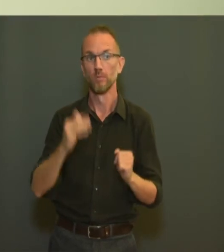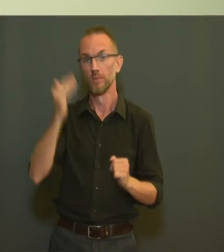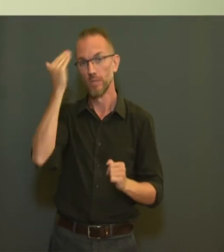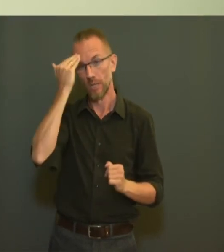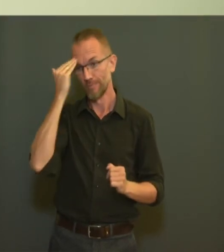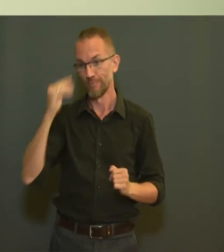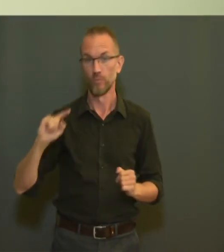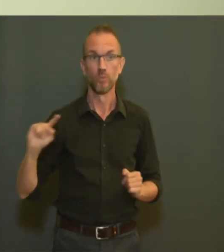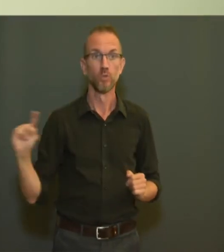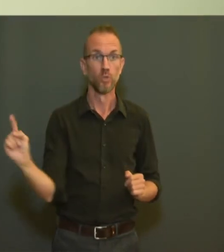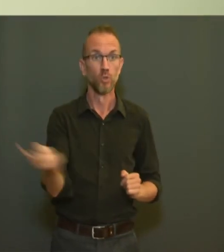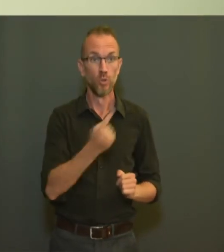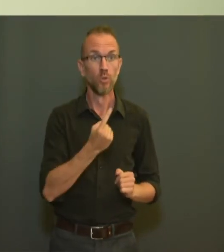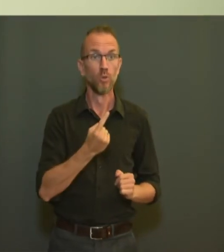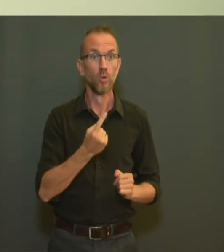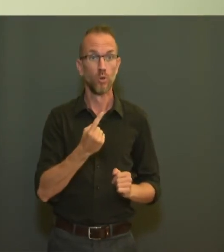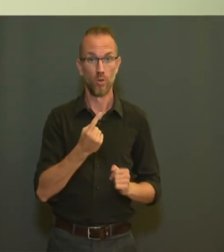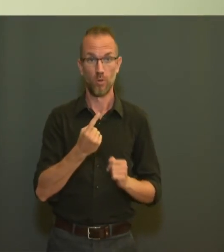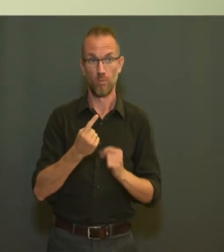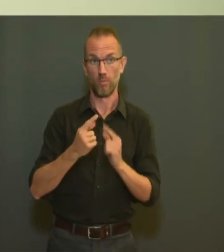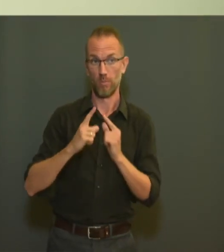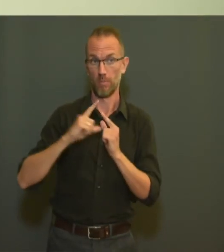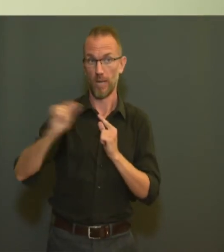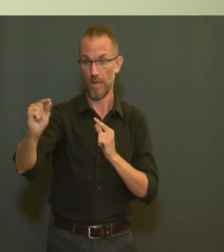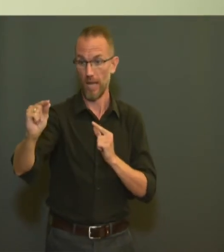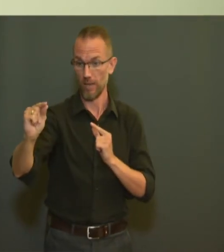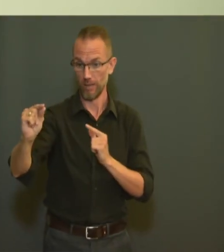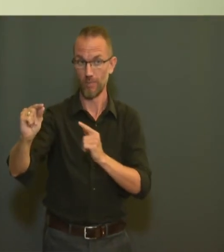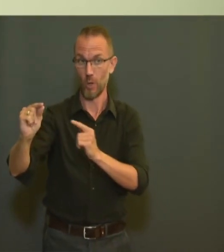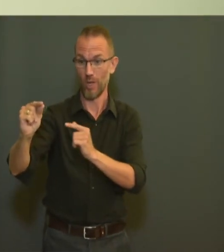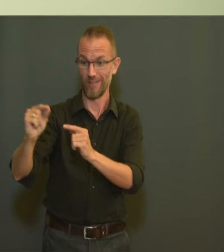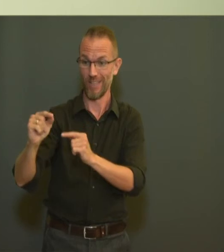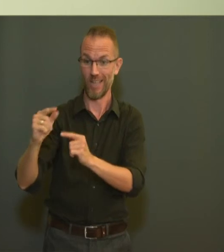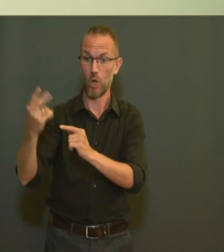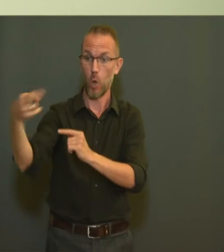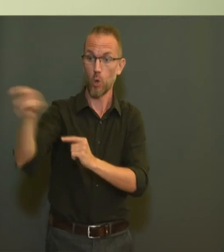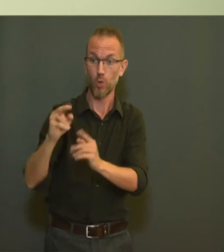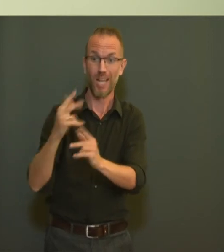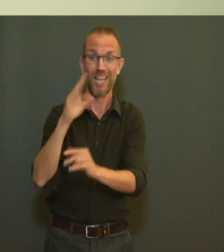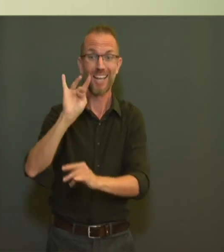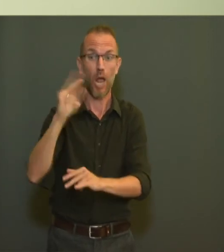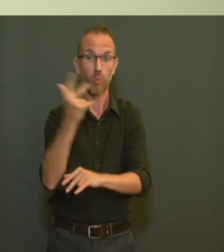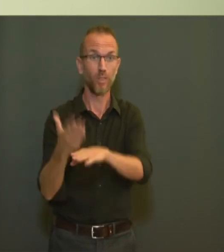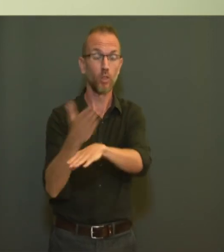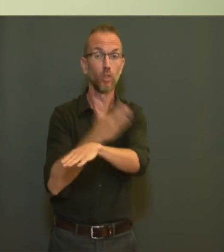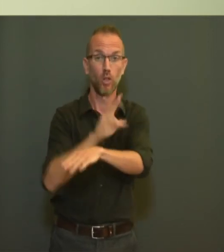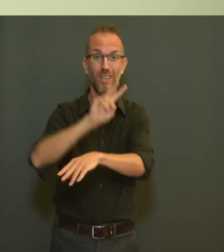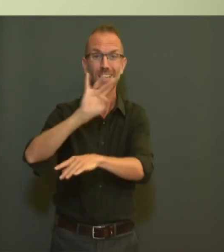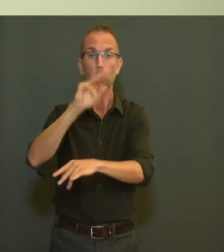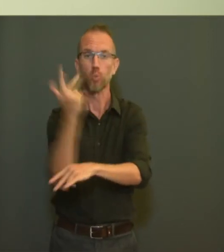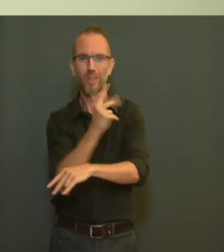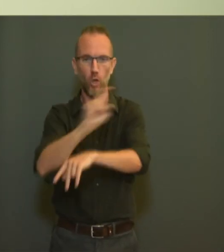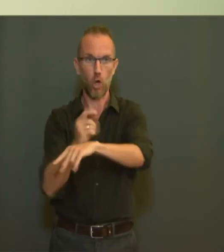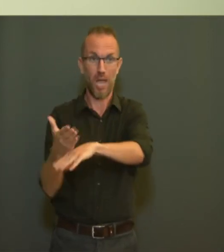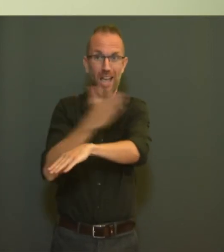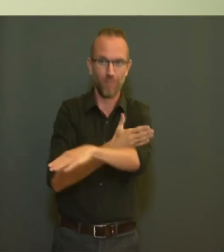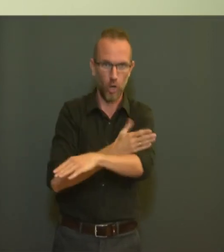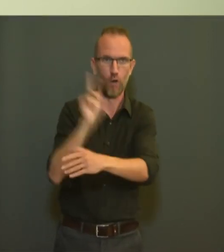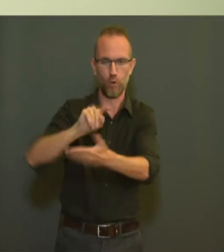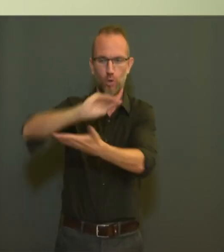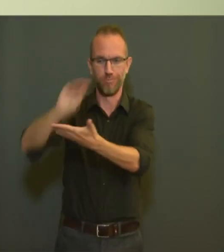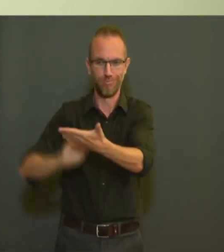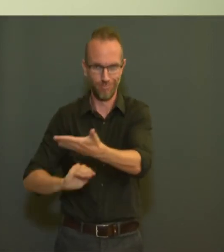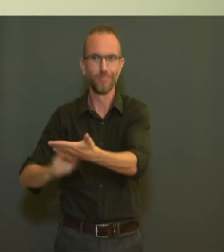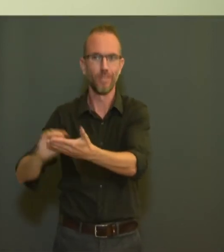les 48 heures de votre retour en Belgique ou de votre entrée en Belgique si vous séjournez, vous êtes un